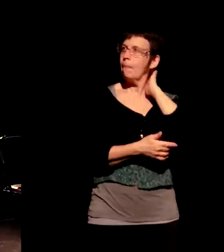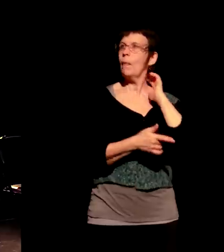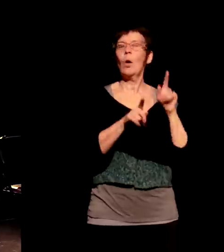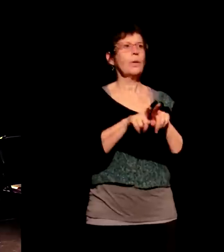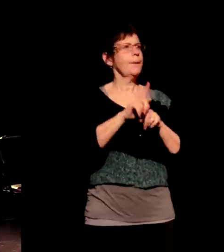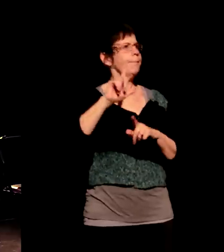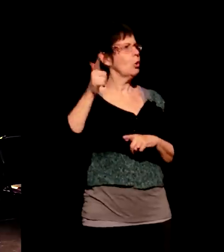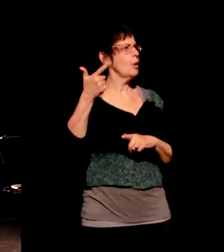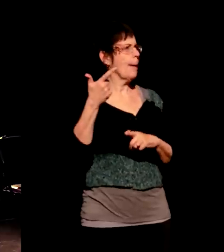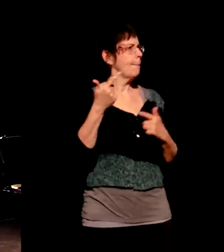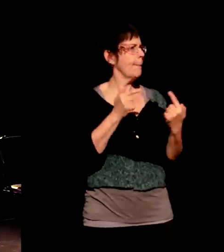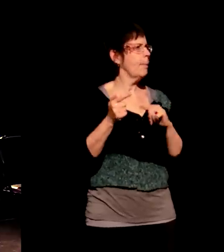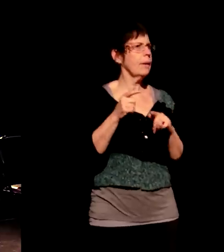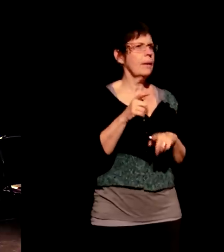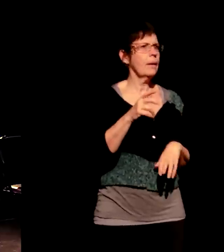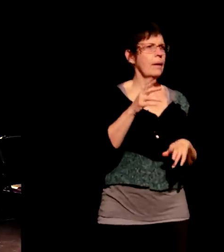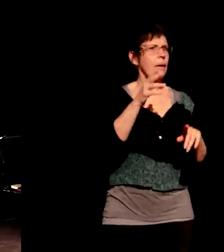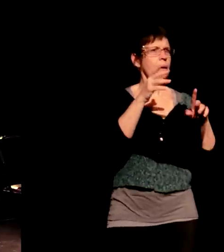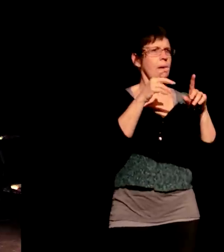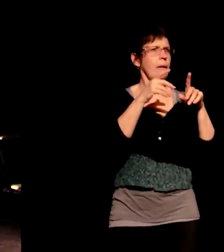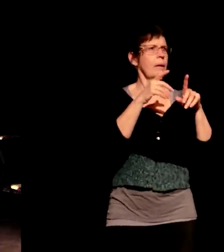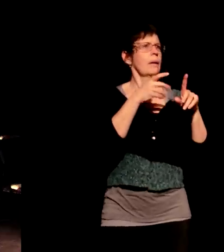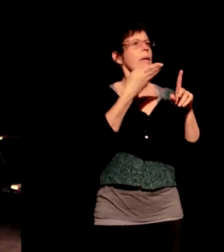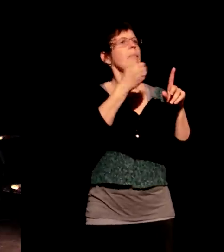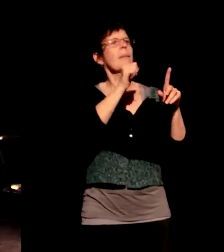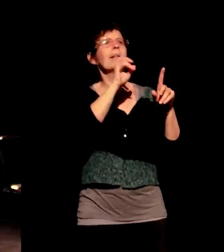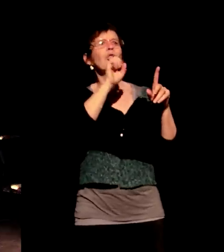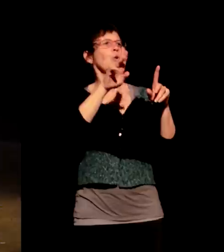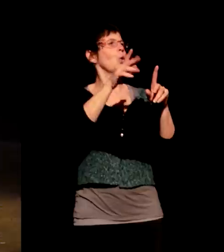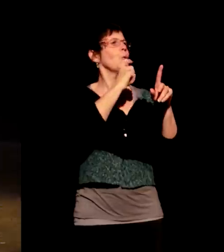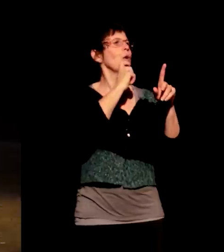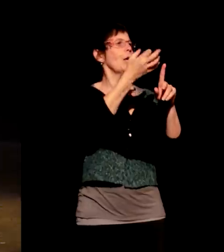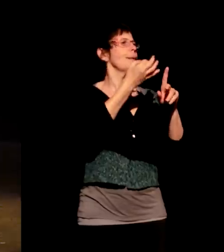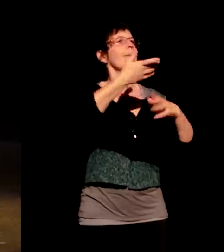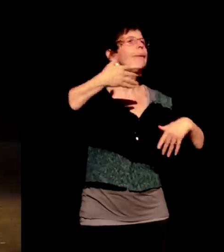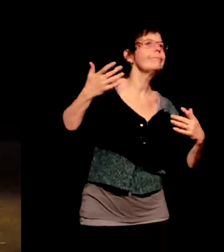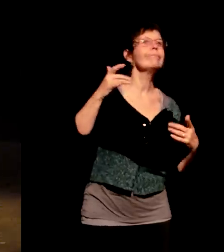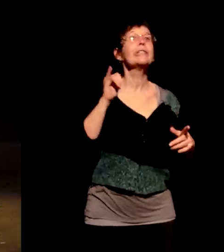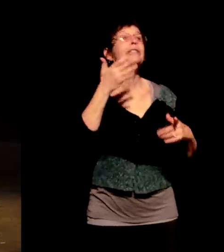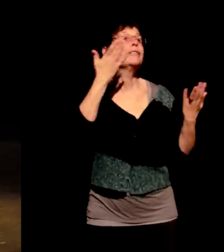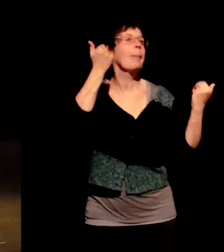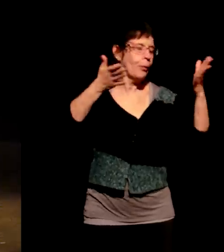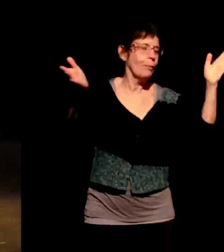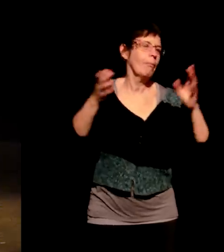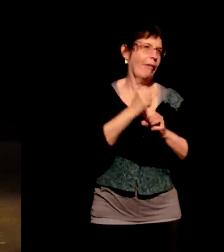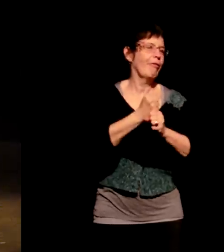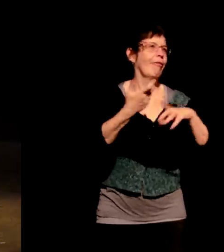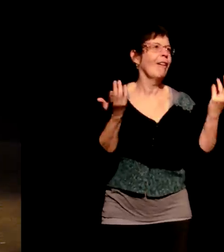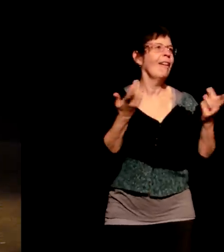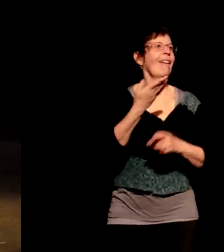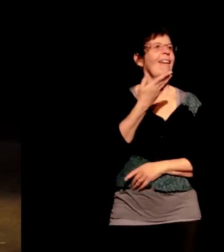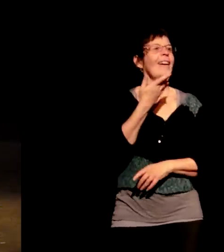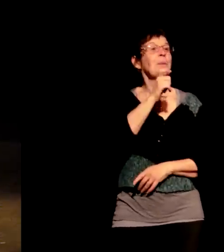dit je veux dire son prénom, c'est Mathieu, mais... Vous ne connaissez pas, donc vous ne voyez pas qui c'est.